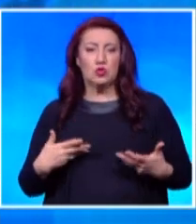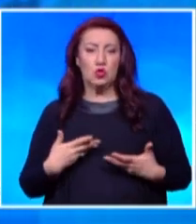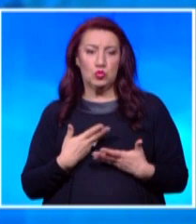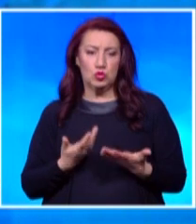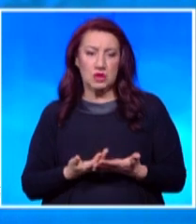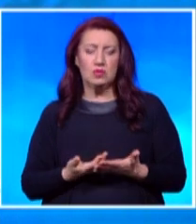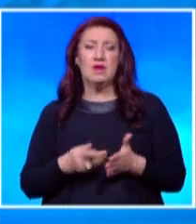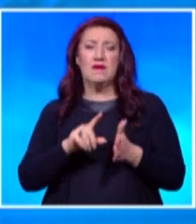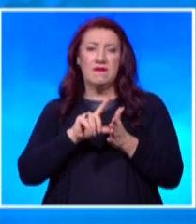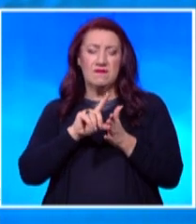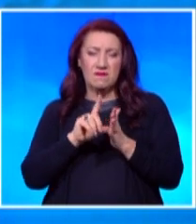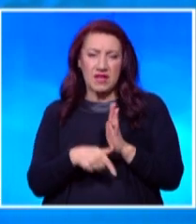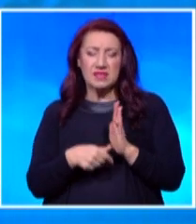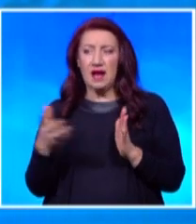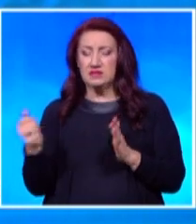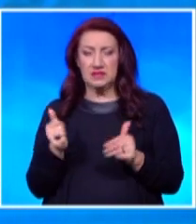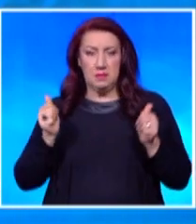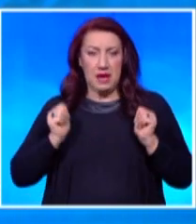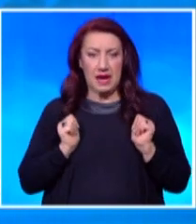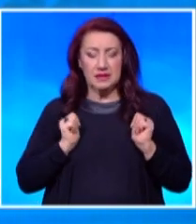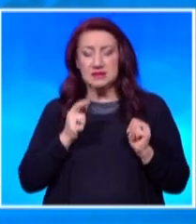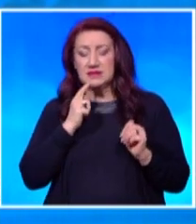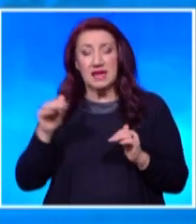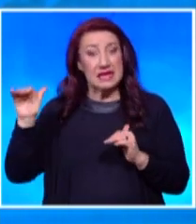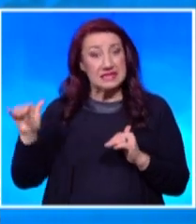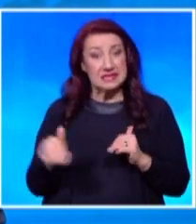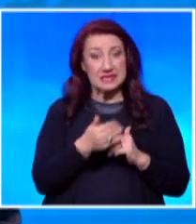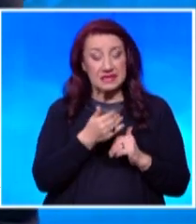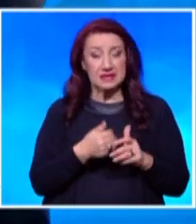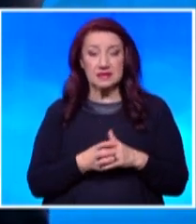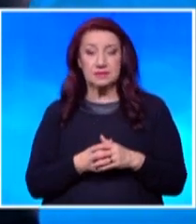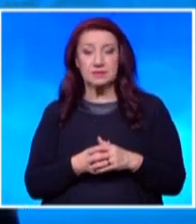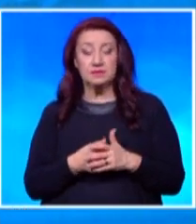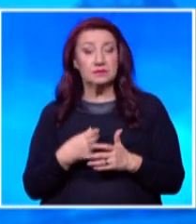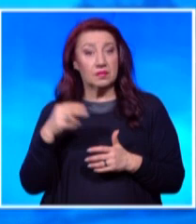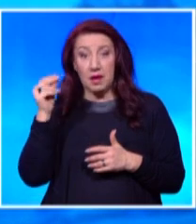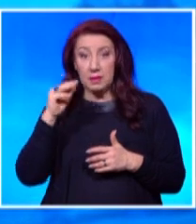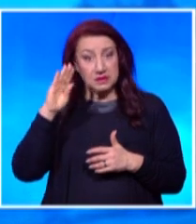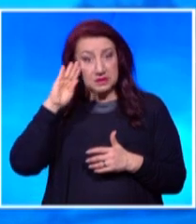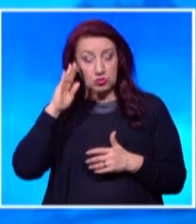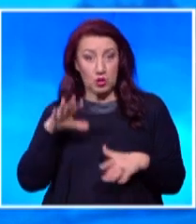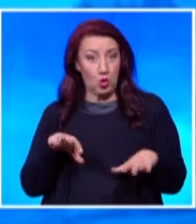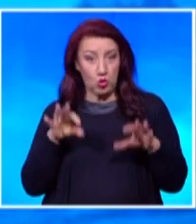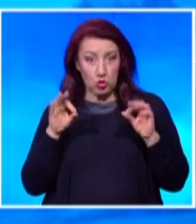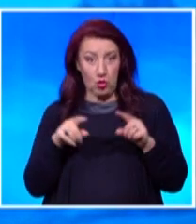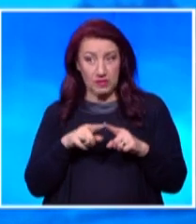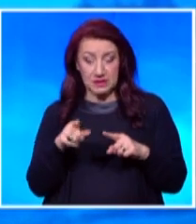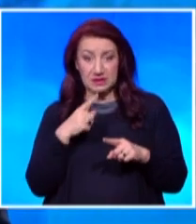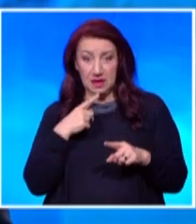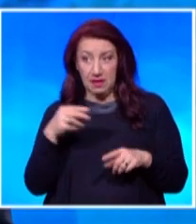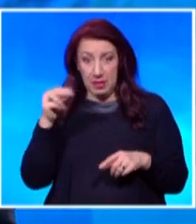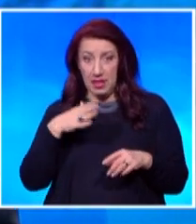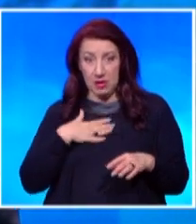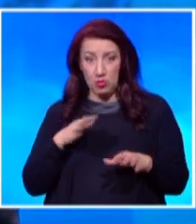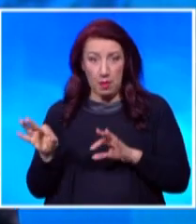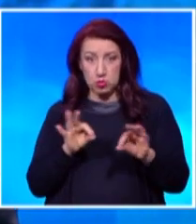необходимост, веднага да тръгнат с нея. А българските служби, според вас, дали са подготвени да посрещнат такова бедствие? Само кратичко, ако може. При такова